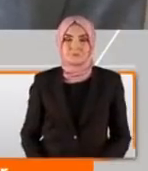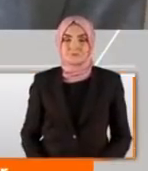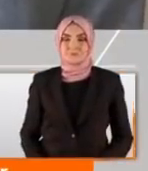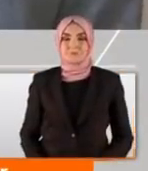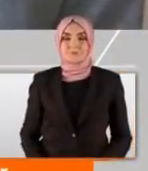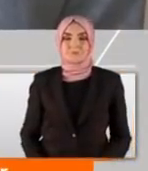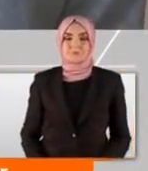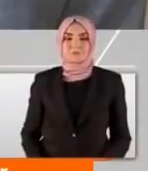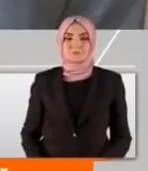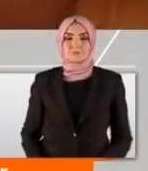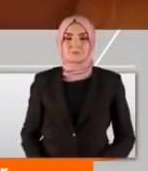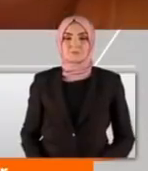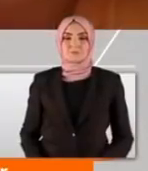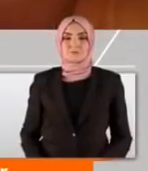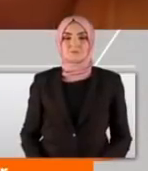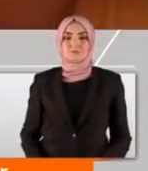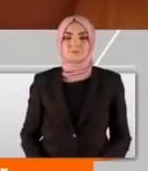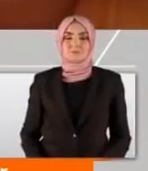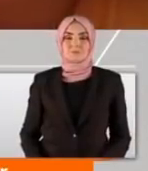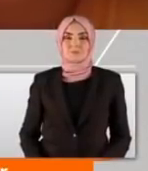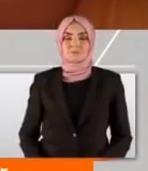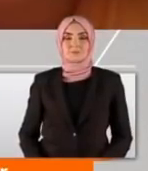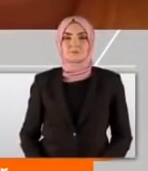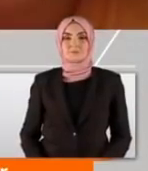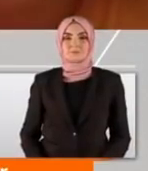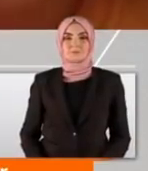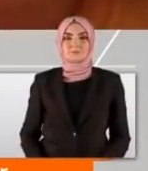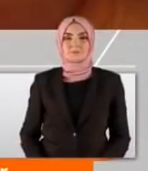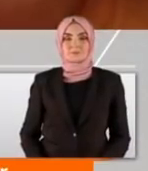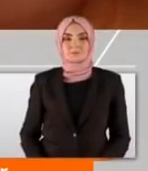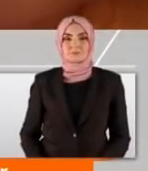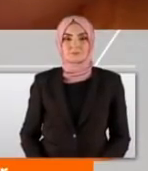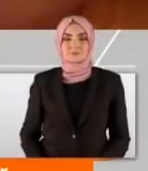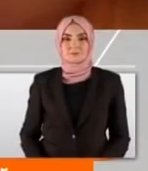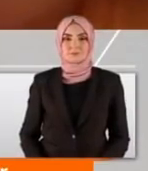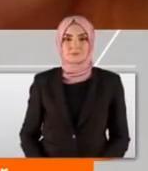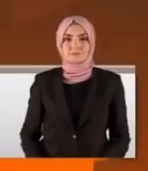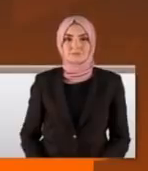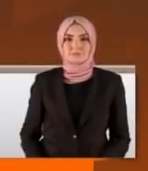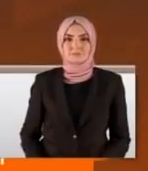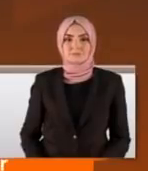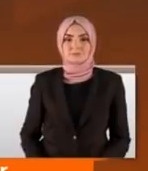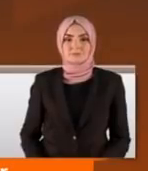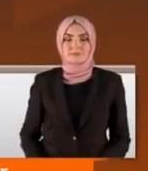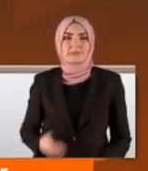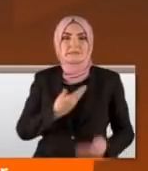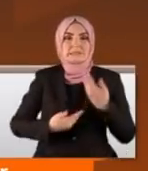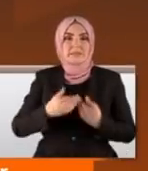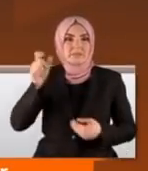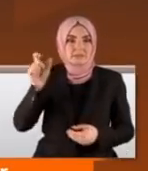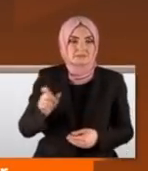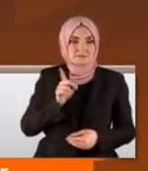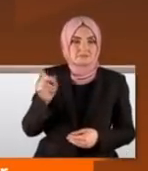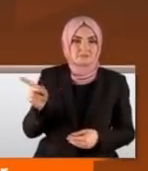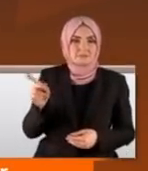Ayrılmak isteyince rahatsız etmeye başladı. Benim aileme, çocuklarıma zarar vermekle, onları öldürmekle tehdit ediyor. Sevgilisine ayrılmak